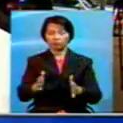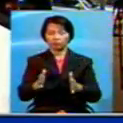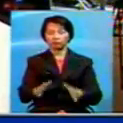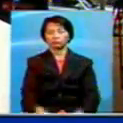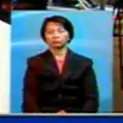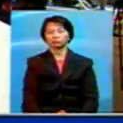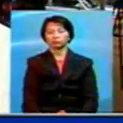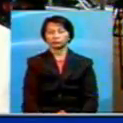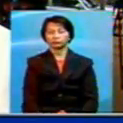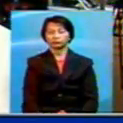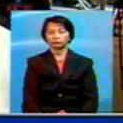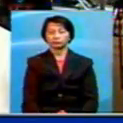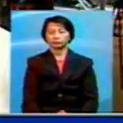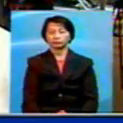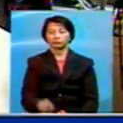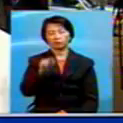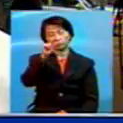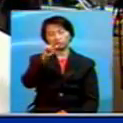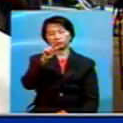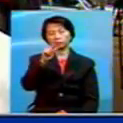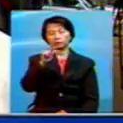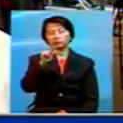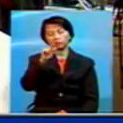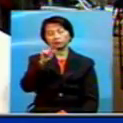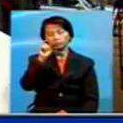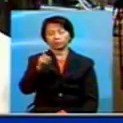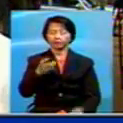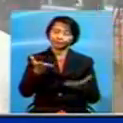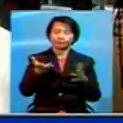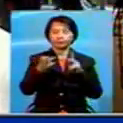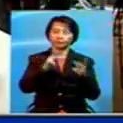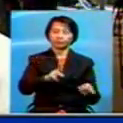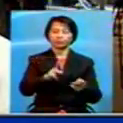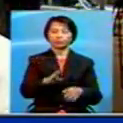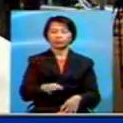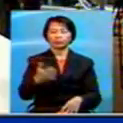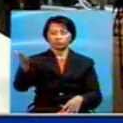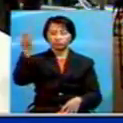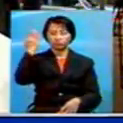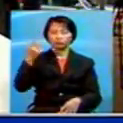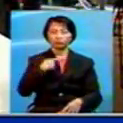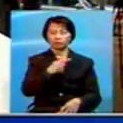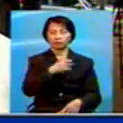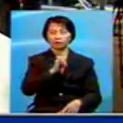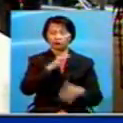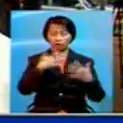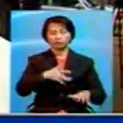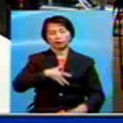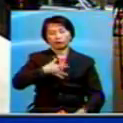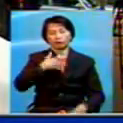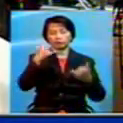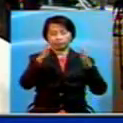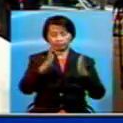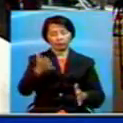negara dan sedikit sebanyak Kena korbankanlah dulu time player pun kita saya dah ras kan